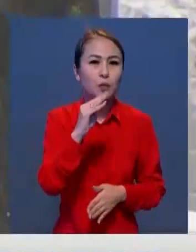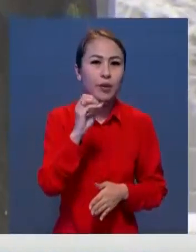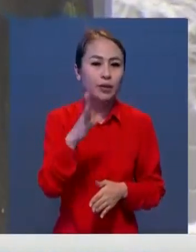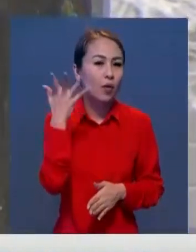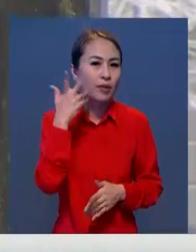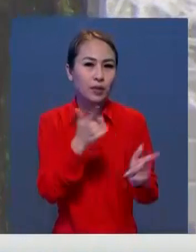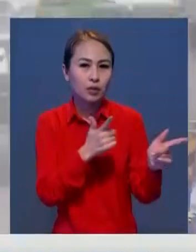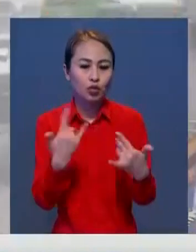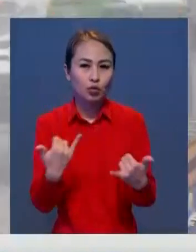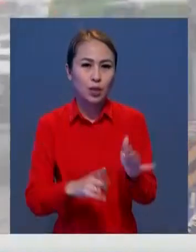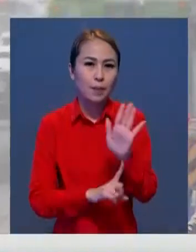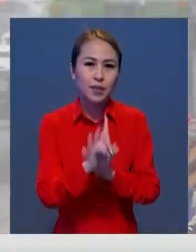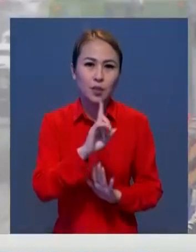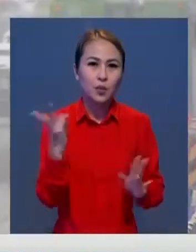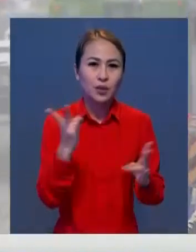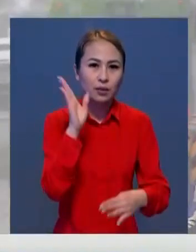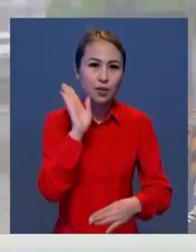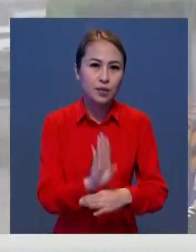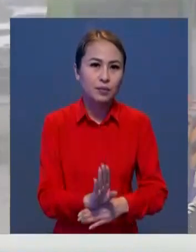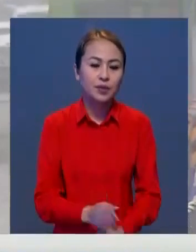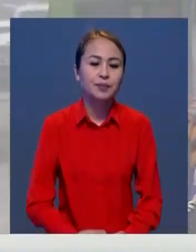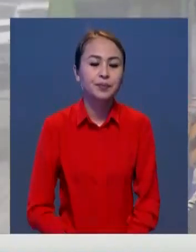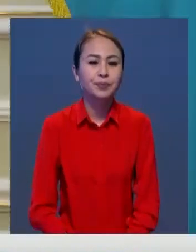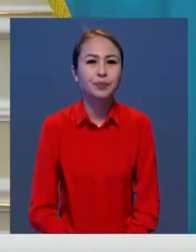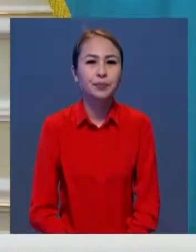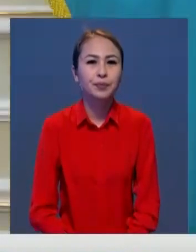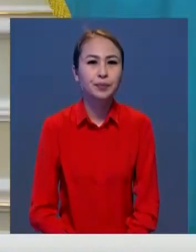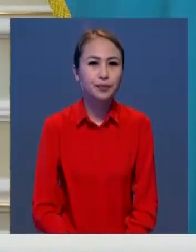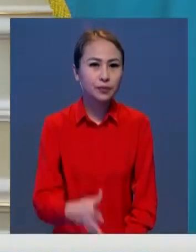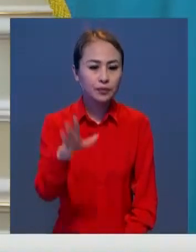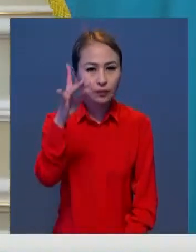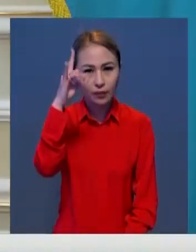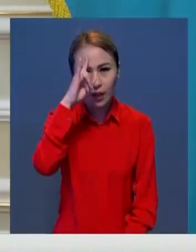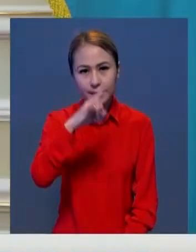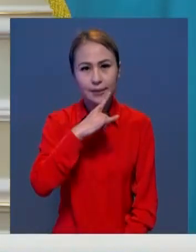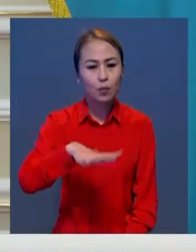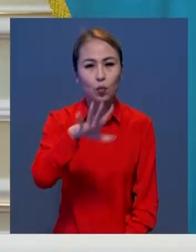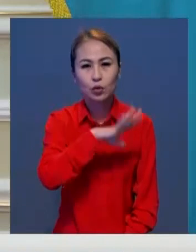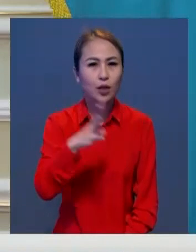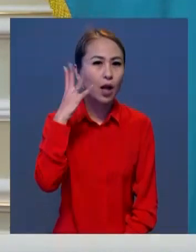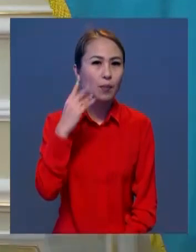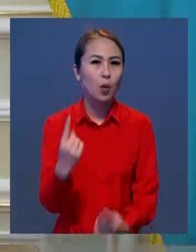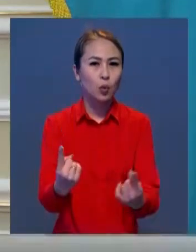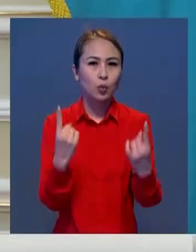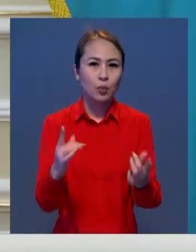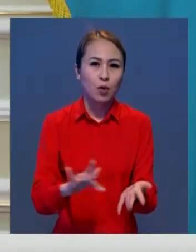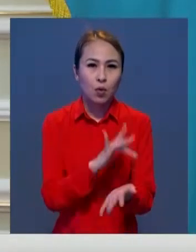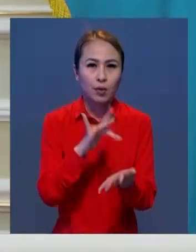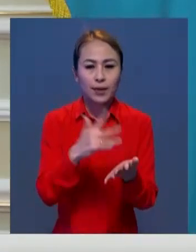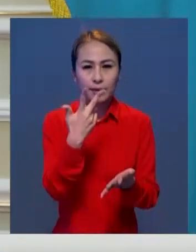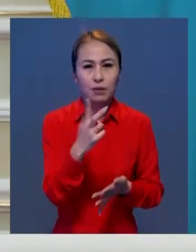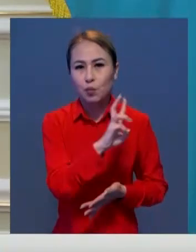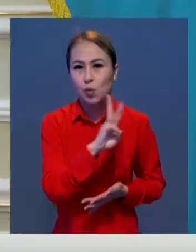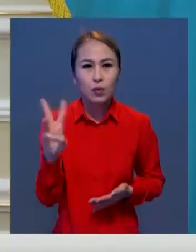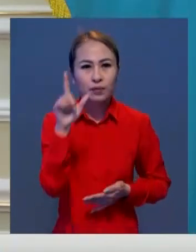дайындықты қазірден бастау жөнінде тапсырма берді. Енді Алматы Қазақстан бойынша ірі қала, 3 миллионға жуық тұрғыны